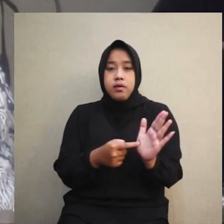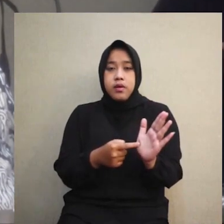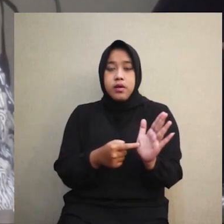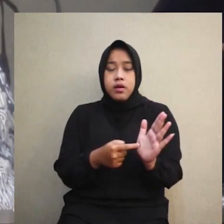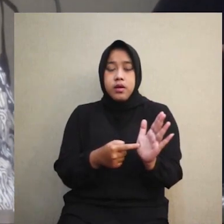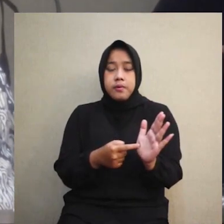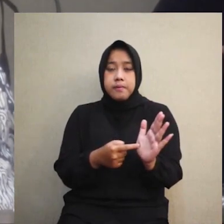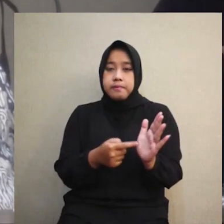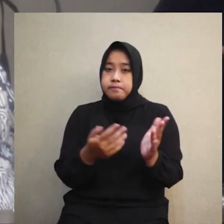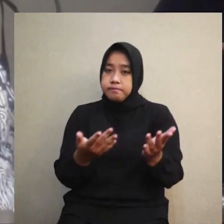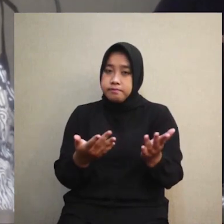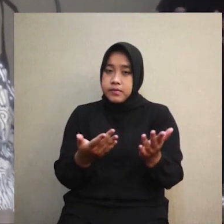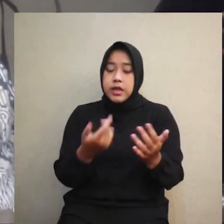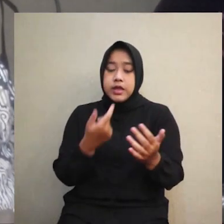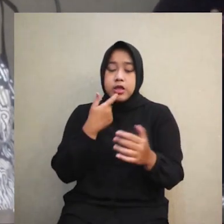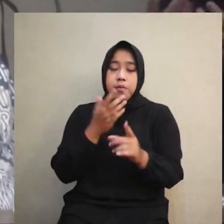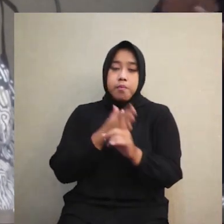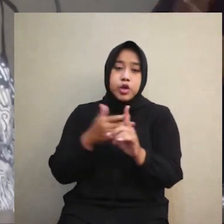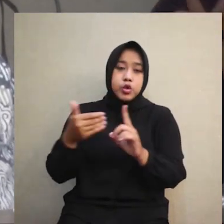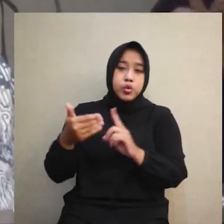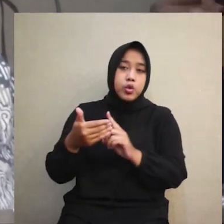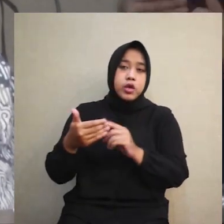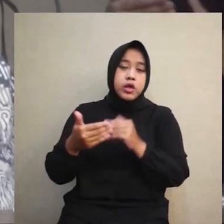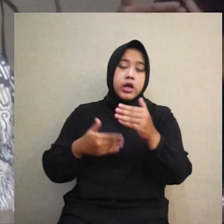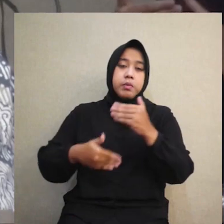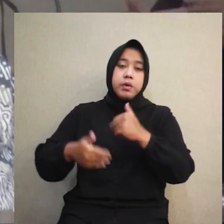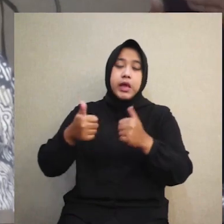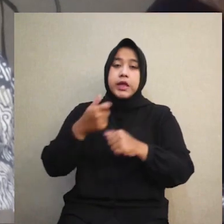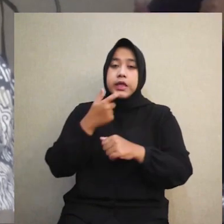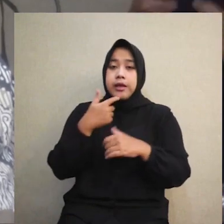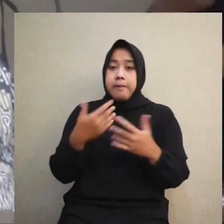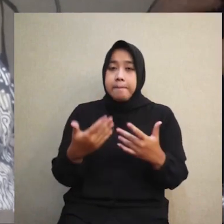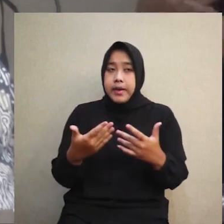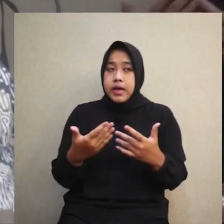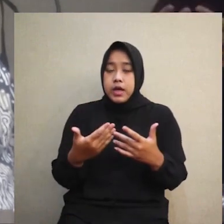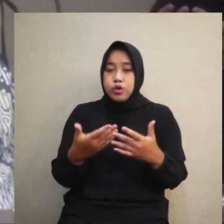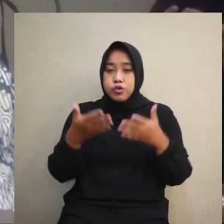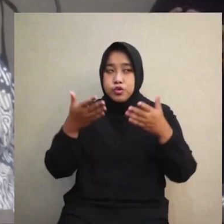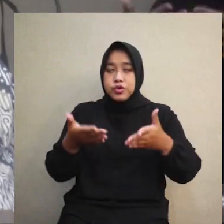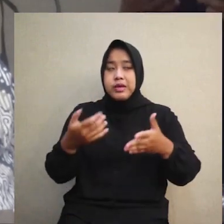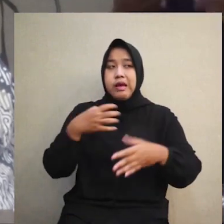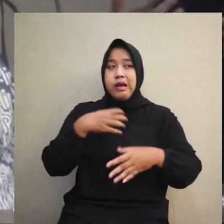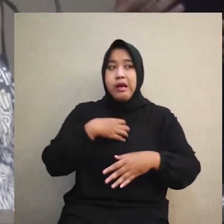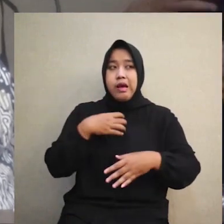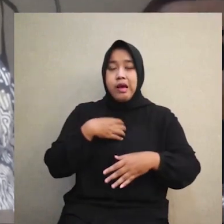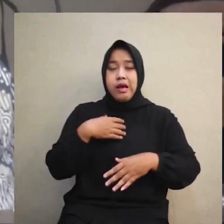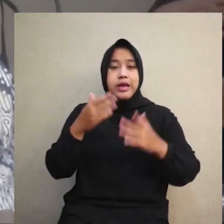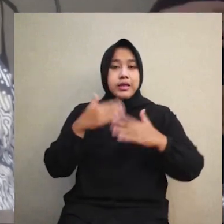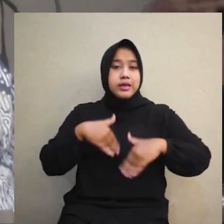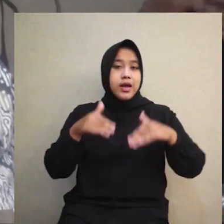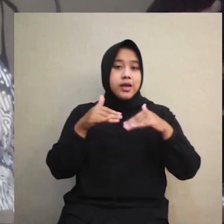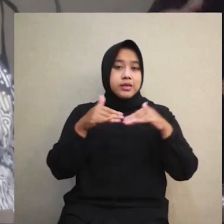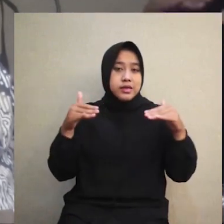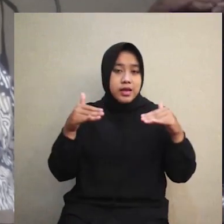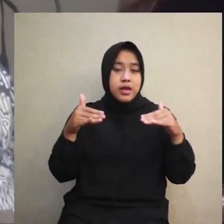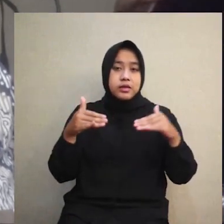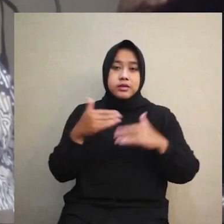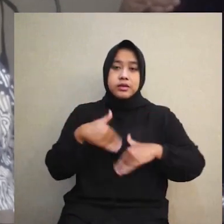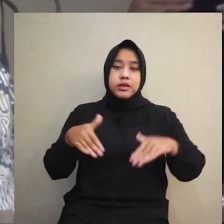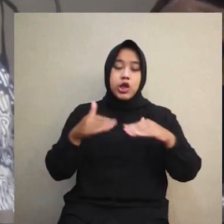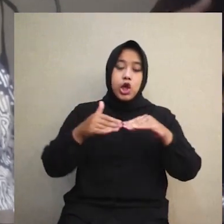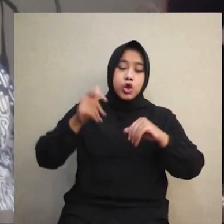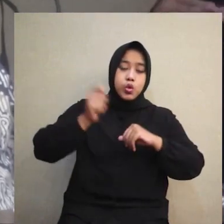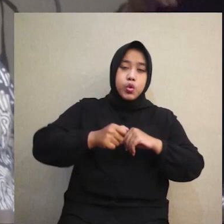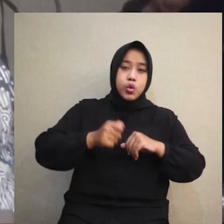apa namanya perlindungan yang lebih konkret terkait dengan terutama hak atas keadilan kesetaraan hukum